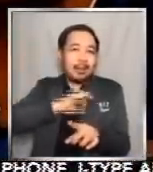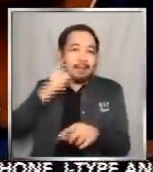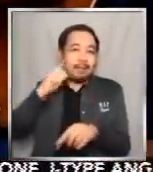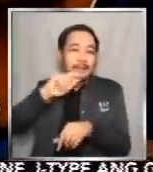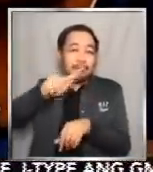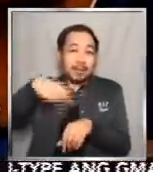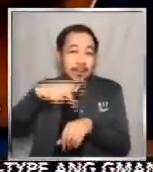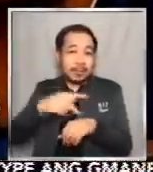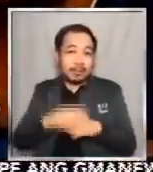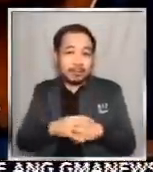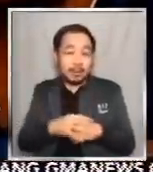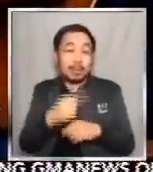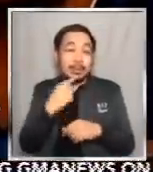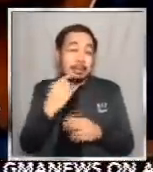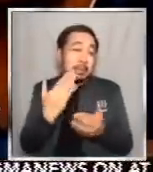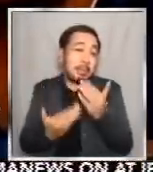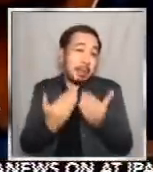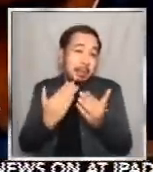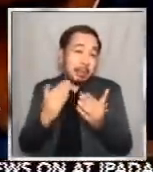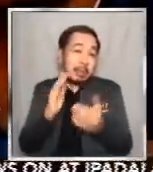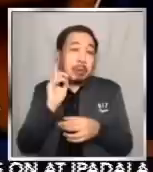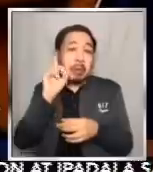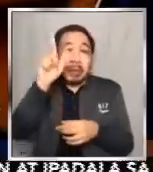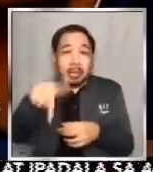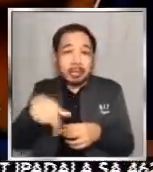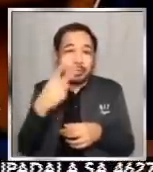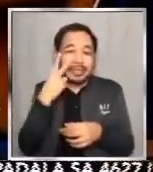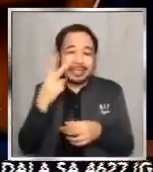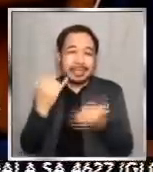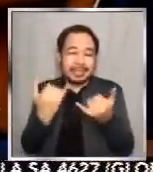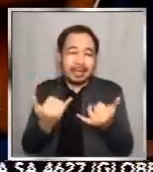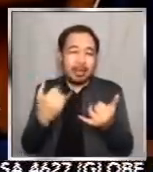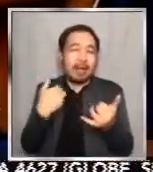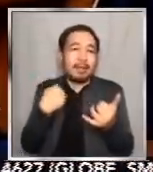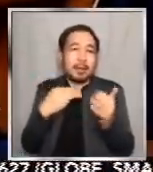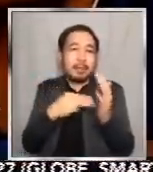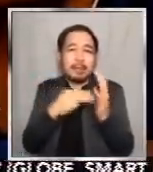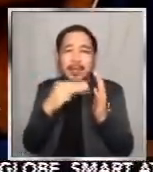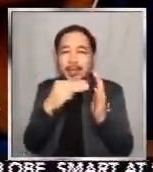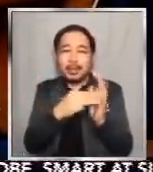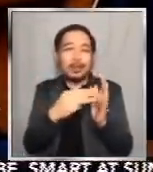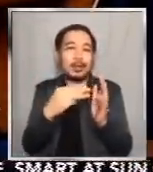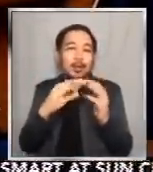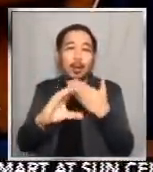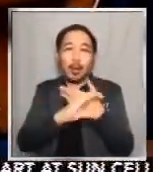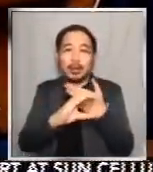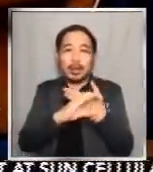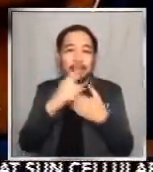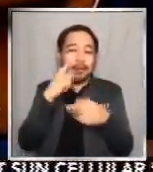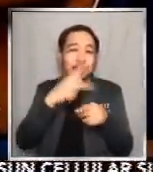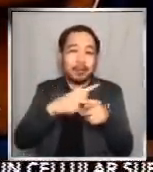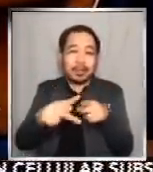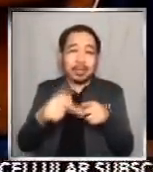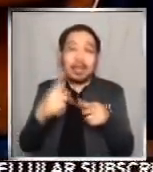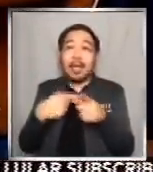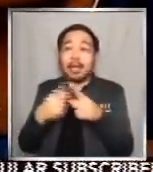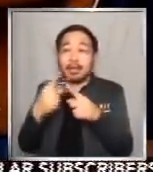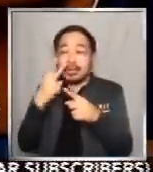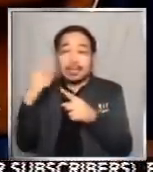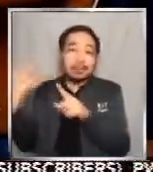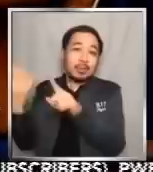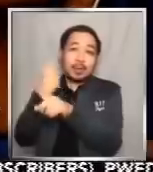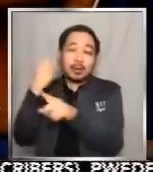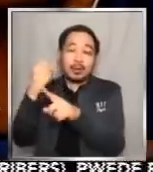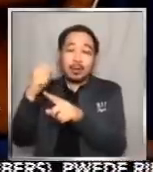dumating sa point na ito ang multi-million fight contract as a professional and a shot at the Olympic gold,